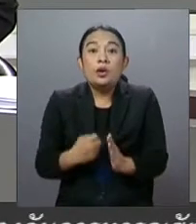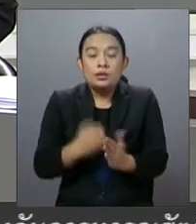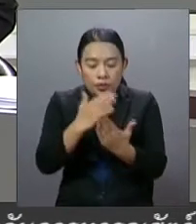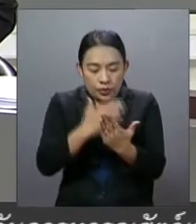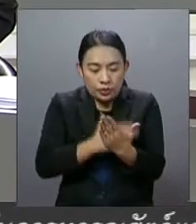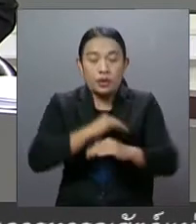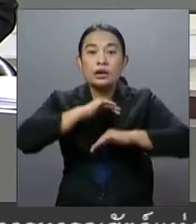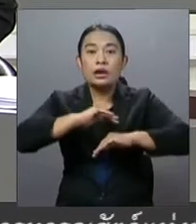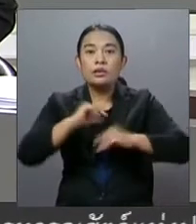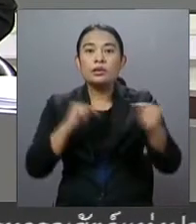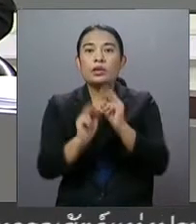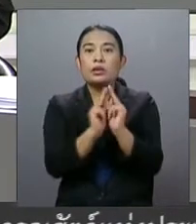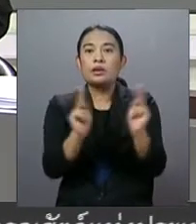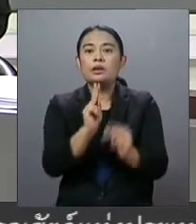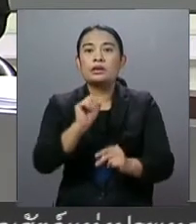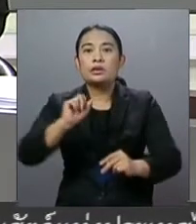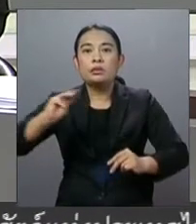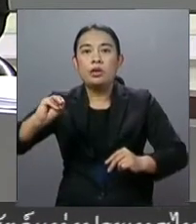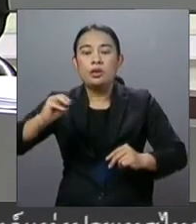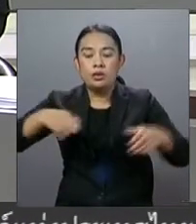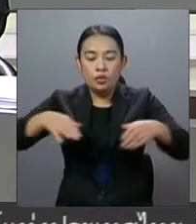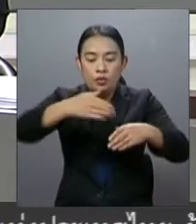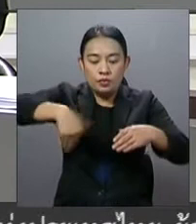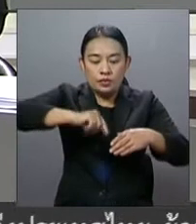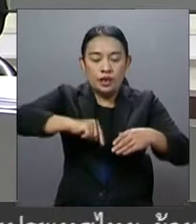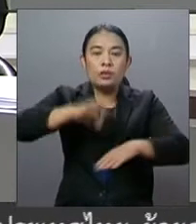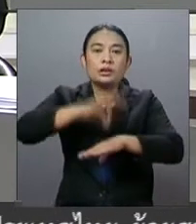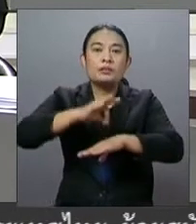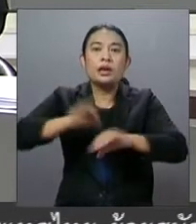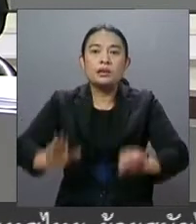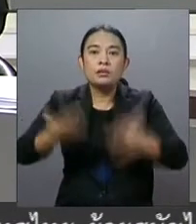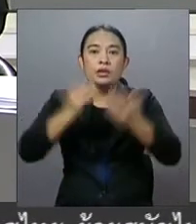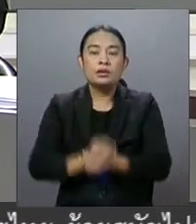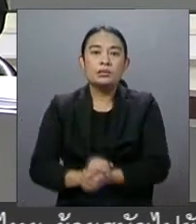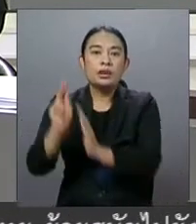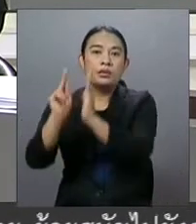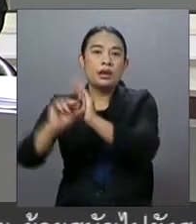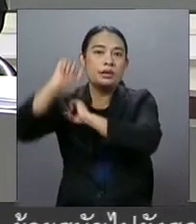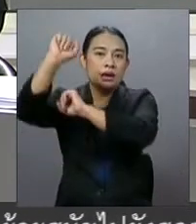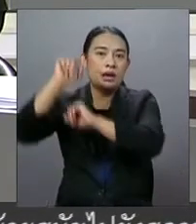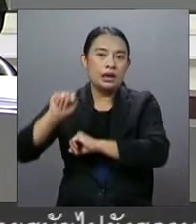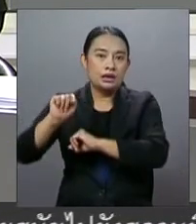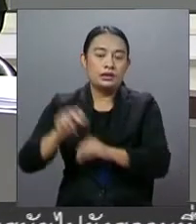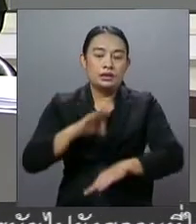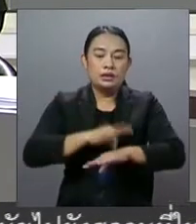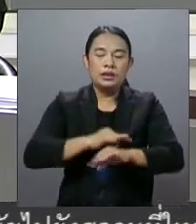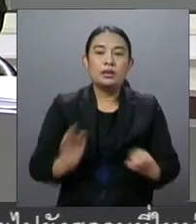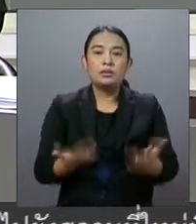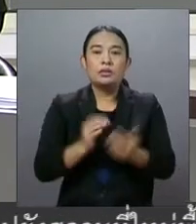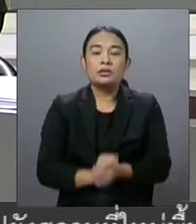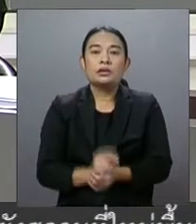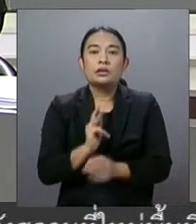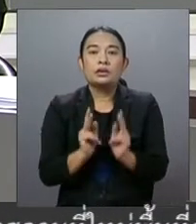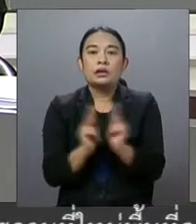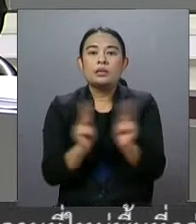กํ aunqueให้การกอ กอรอมอทั้งณะจะต้องพ้นจากก απόแหน่งเมอกฎหมายประกาศ้เช่นเดีวกับการให้ ขนาฐรรมการการเลือกตั้ง